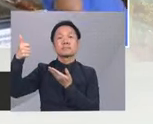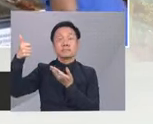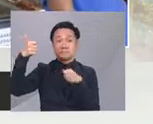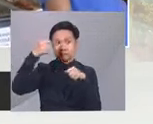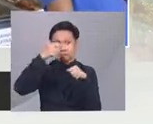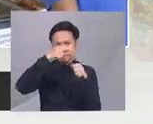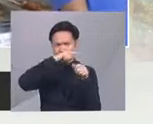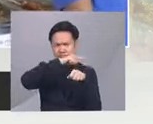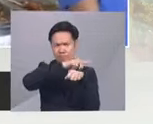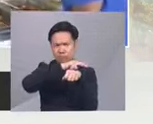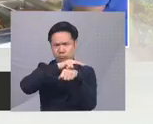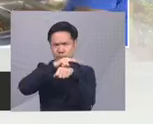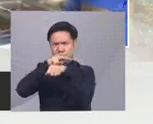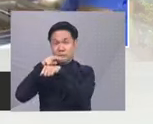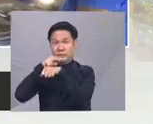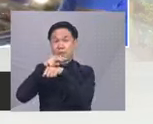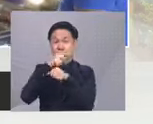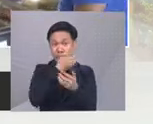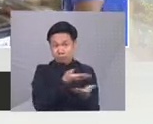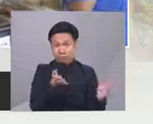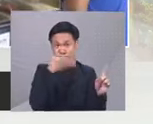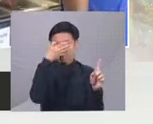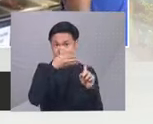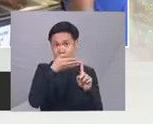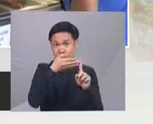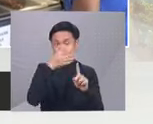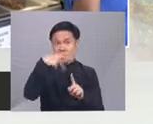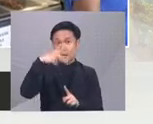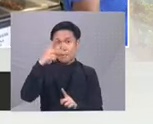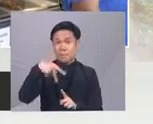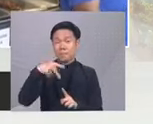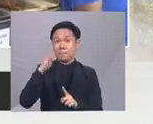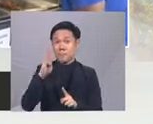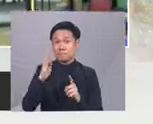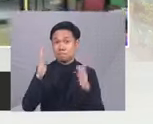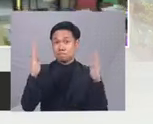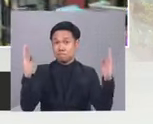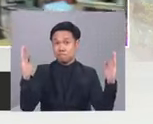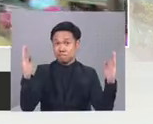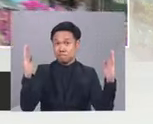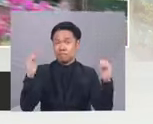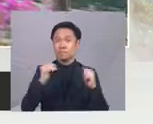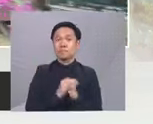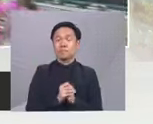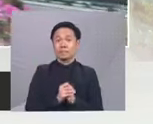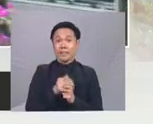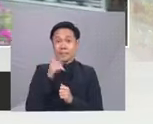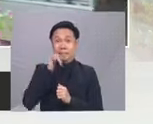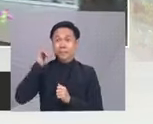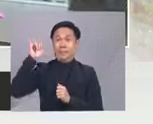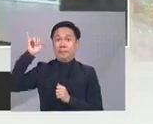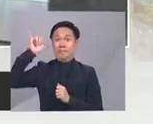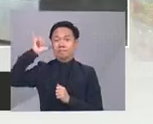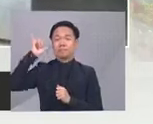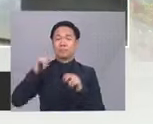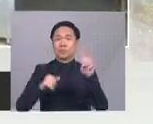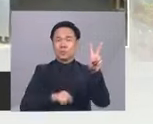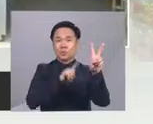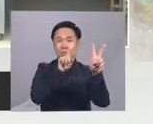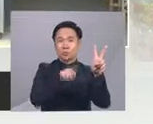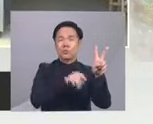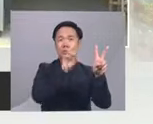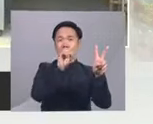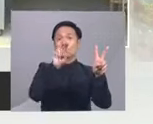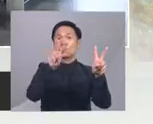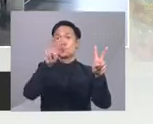pemeriksaan di atas pematuhan SOP PKPB, semalam mereka melakukan sebanyak